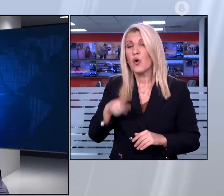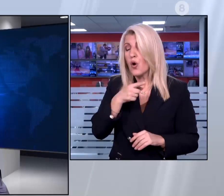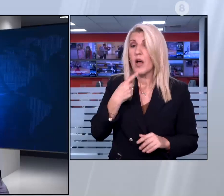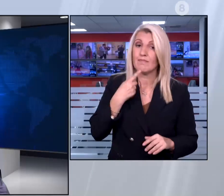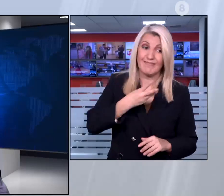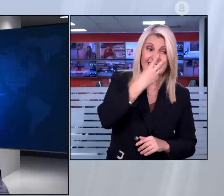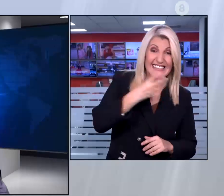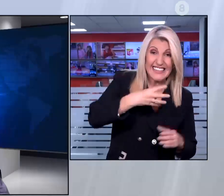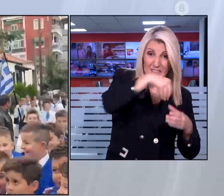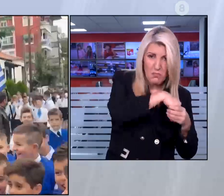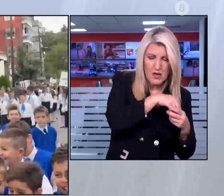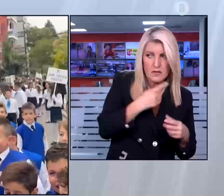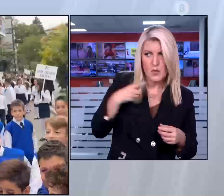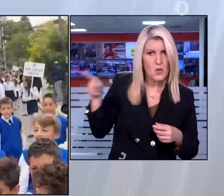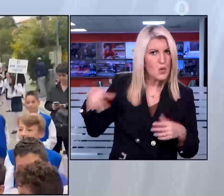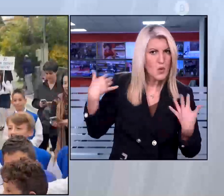να αμυνθούν.